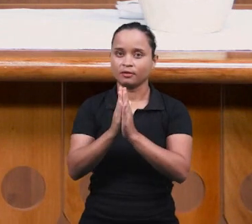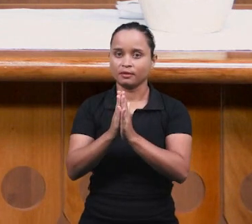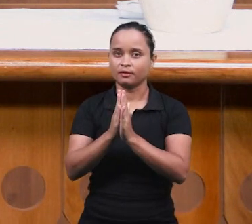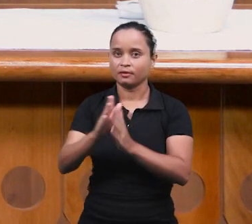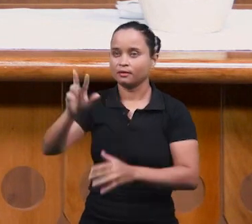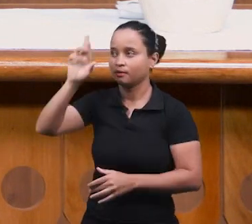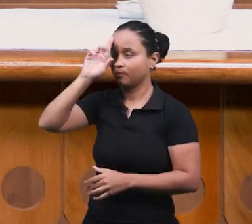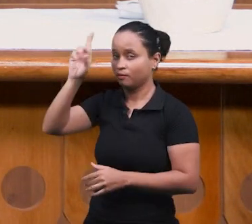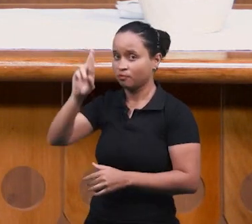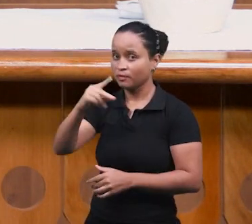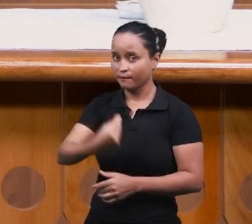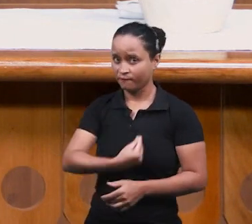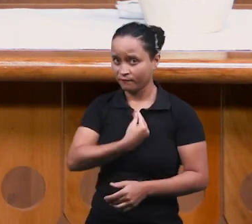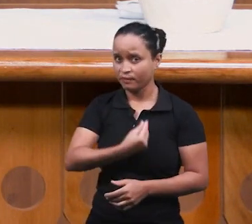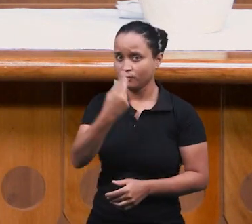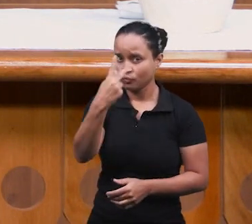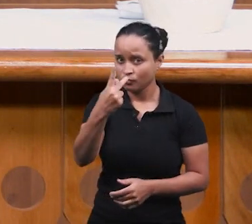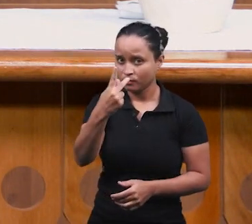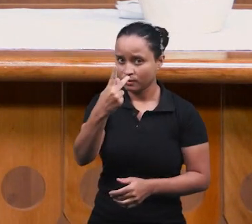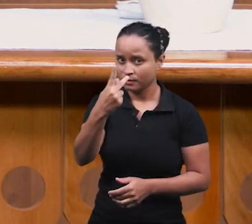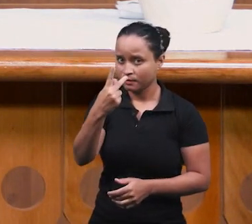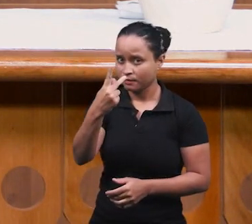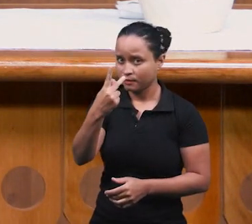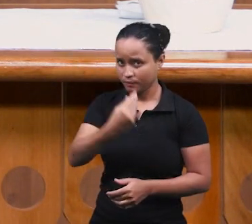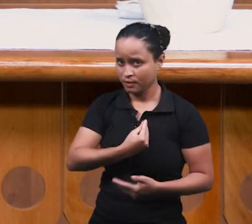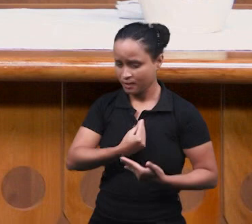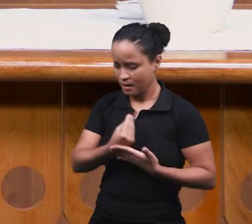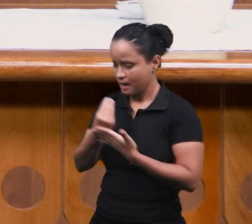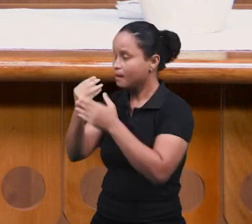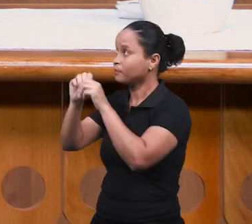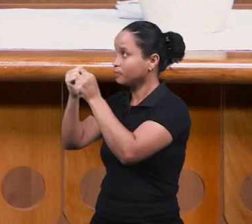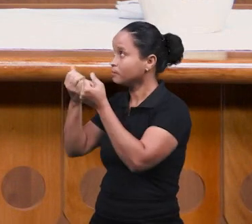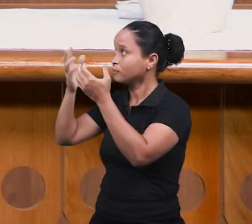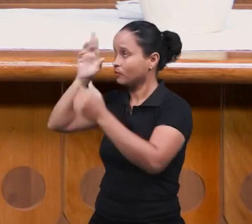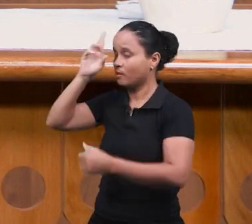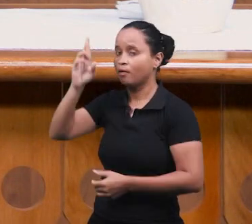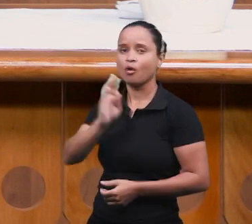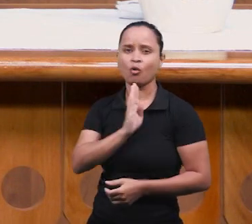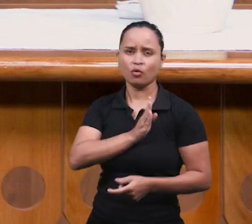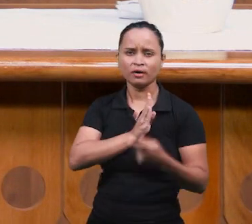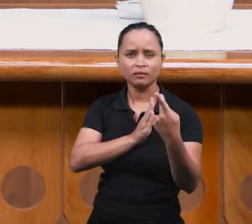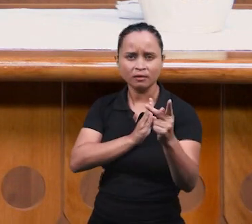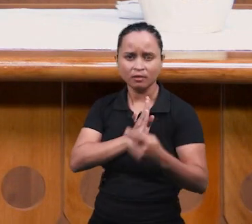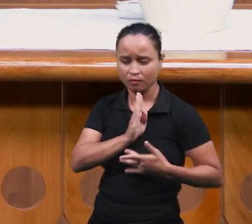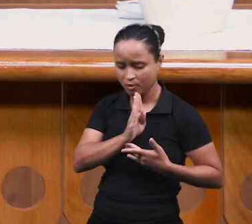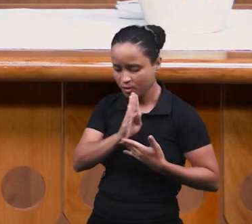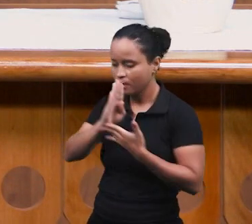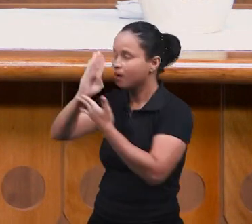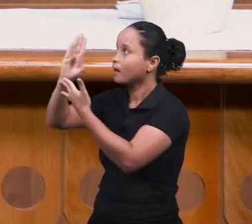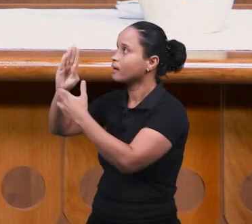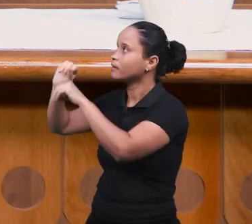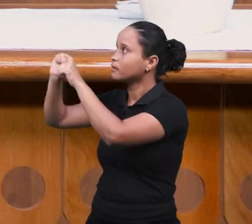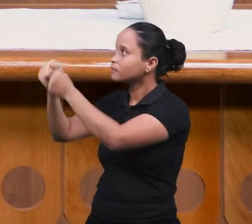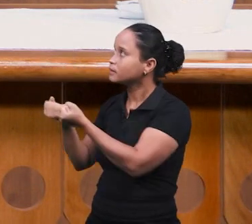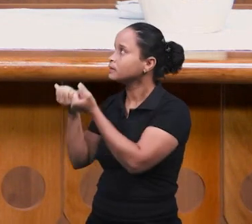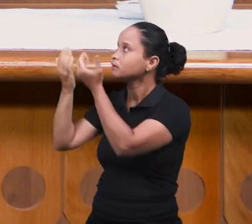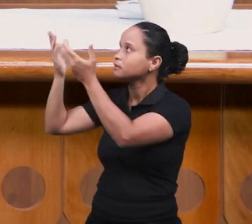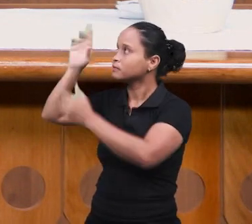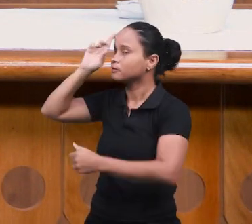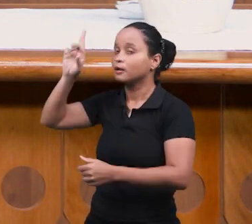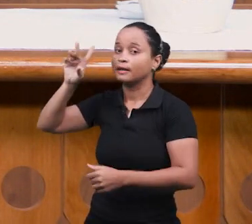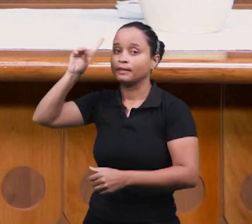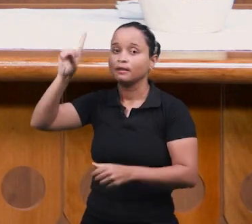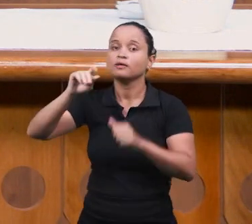au Seigneur. Vous pouvez mettre votre vie devant le Seigneur, votre cœur. Il est important. Dieu, il y a